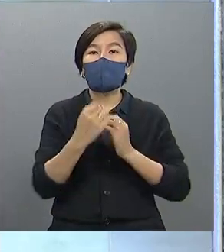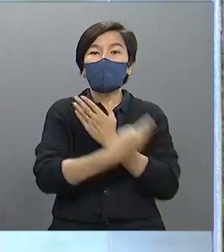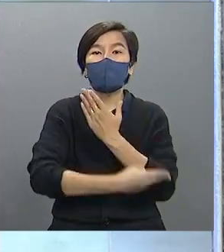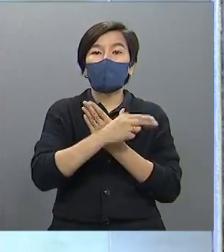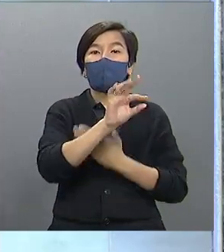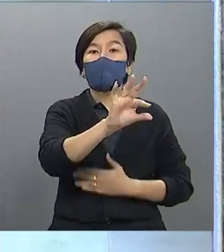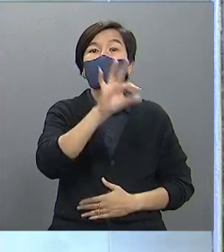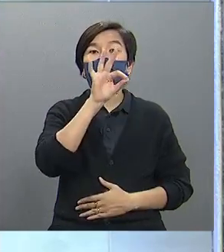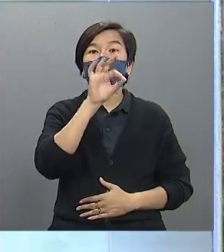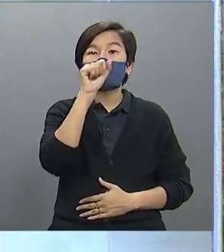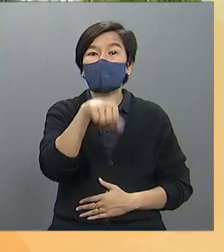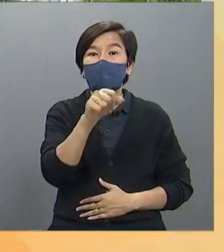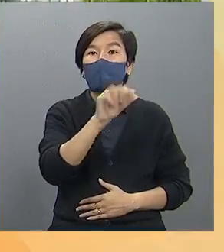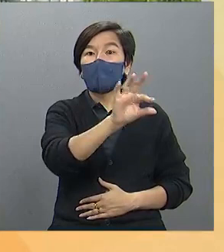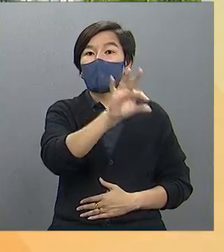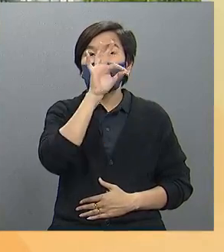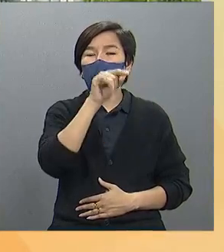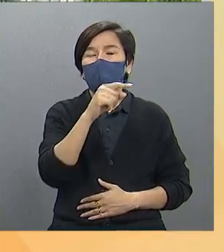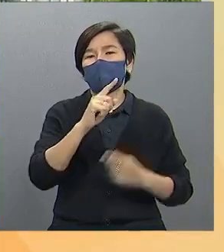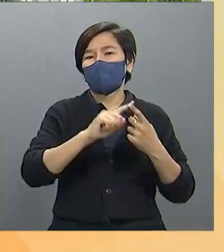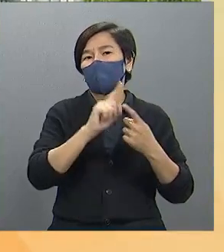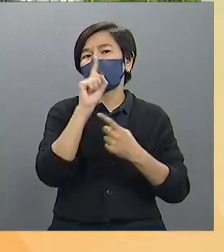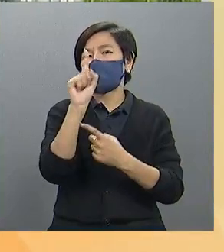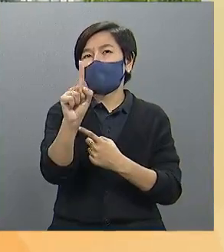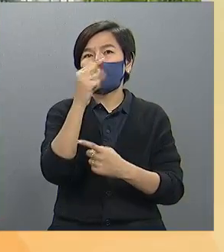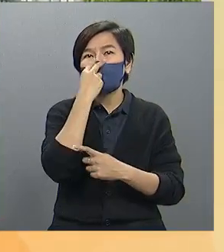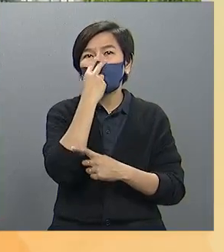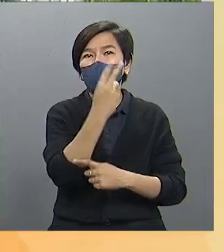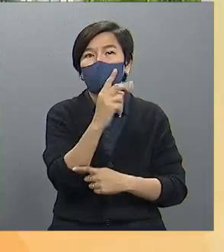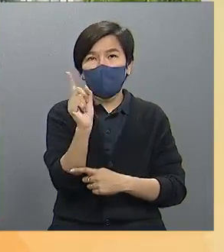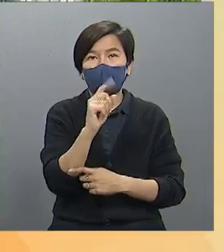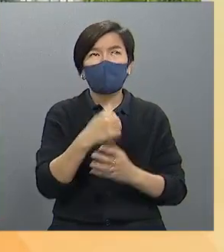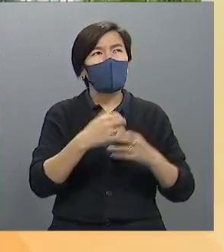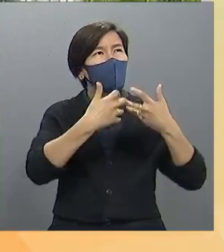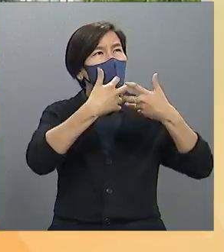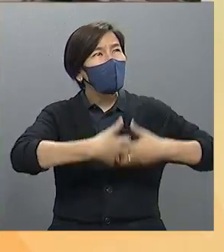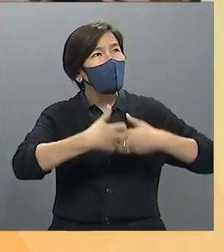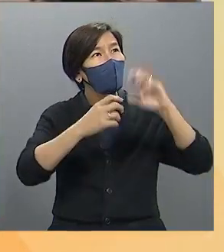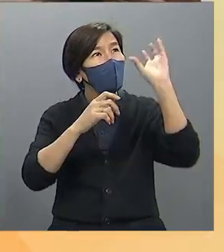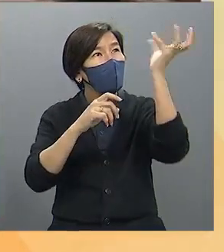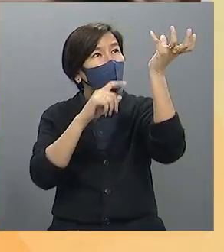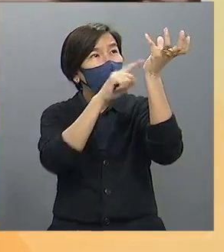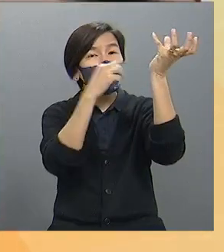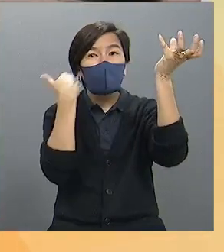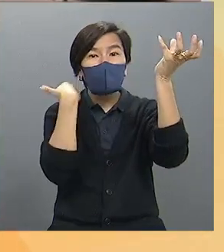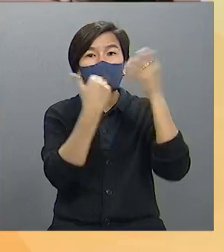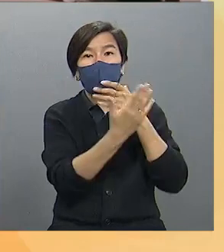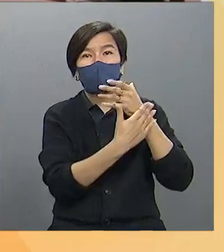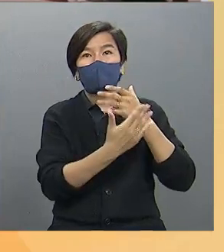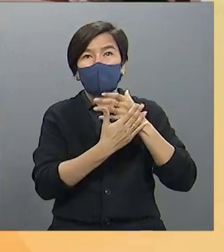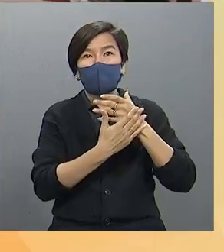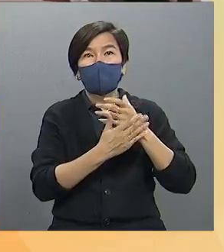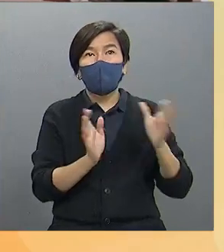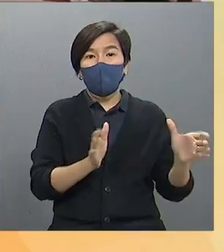้ลสังเกตอนท 1 คือมีสมองดิเทเตเตอ์ไบัใดใไฟอยู่จากห้องพักเรากี่เมตร